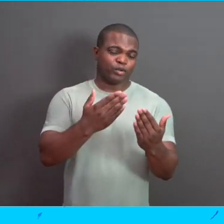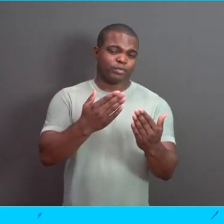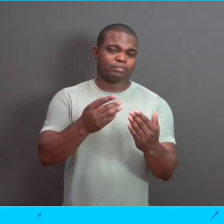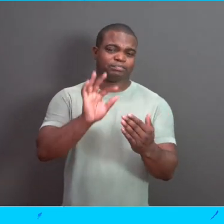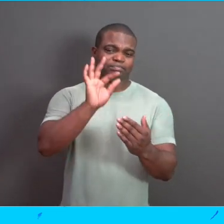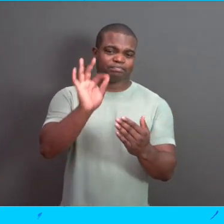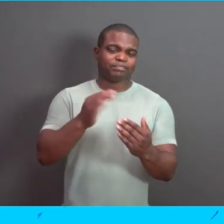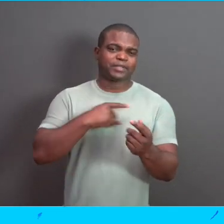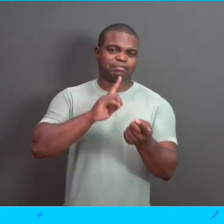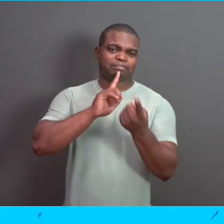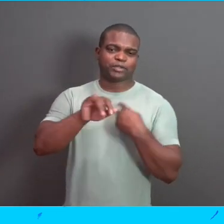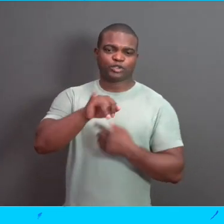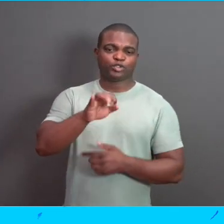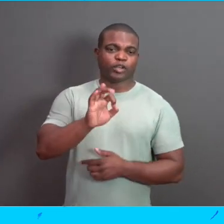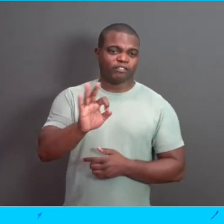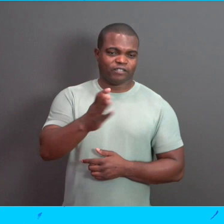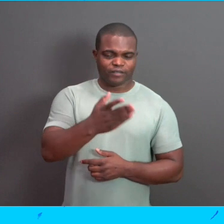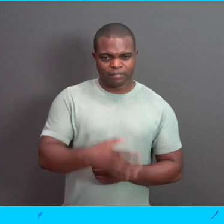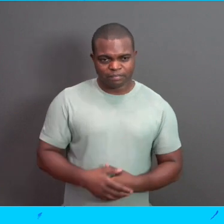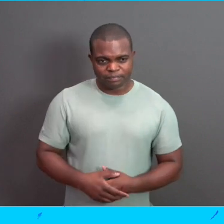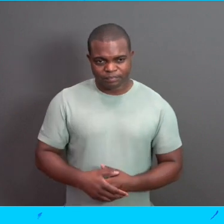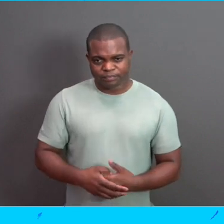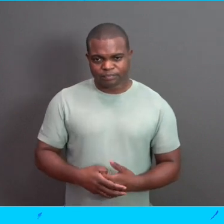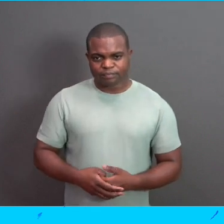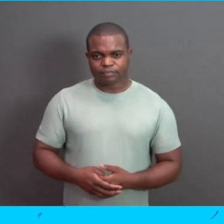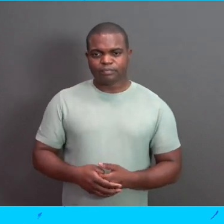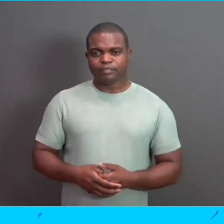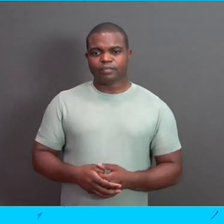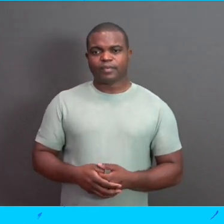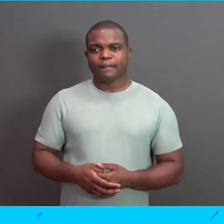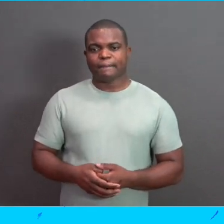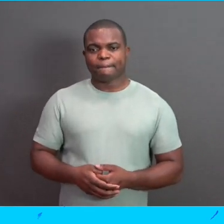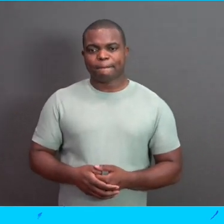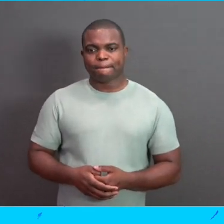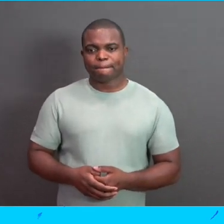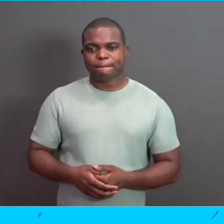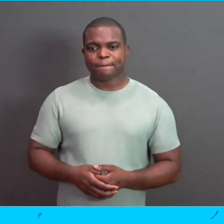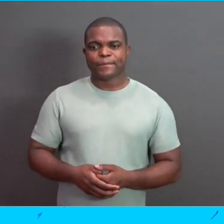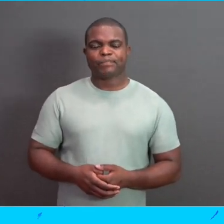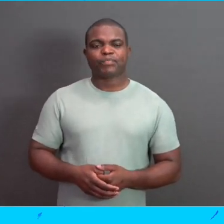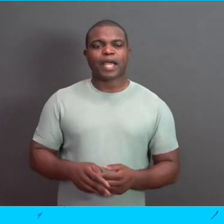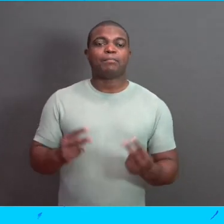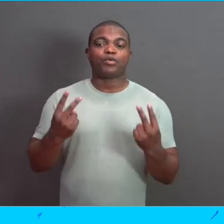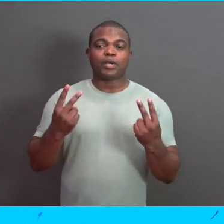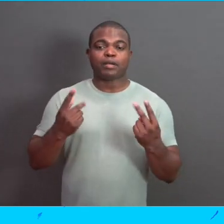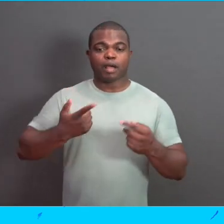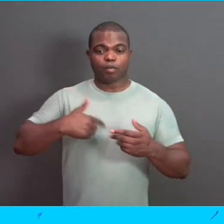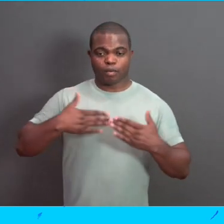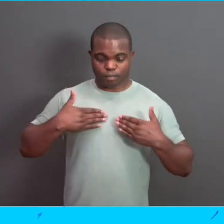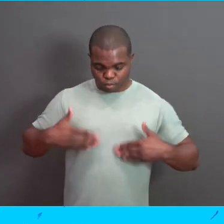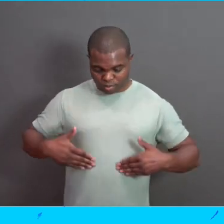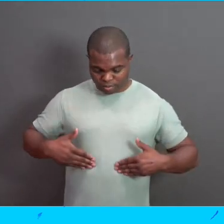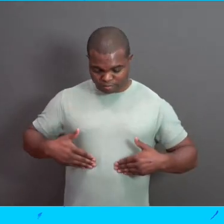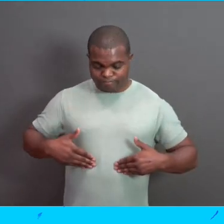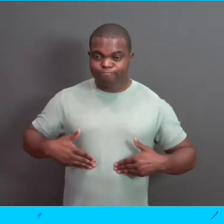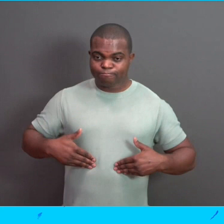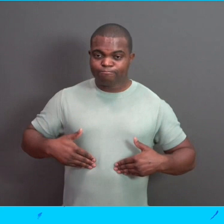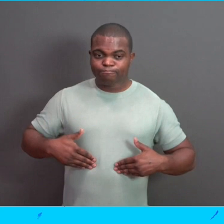Je crois qu'il faut apprendre comment écouter notre corps et connecter à